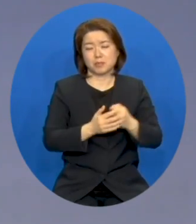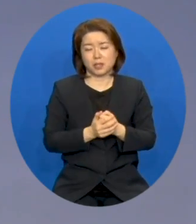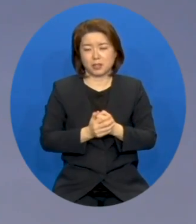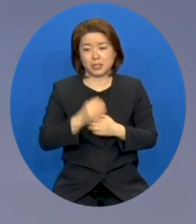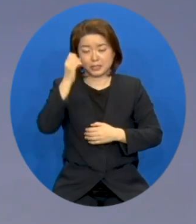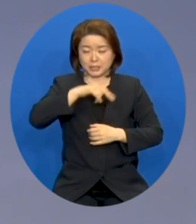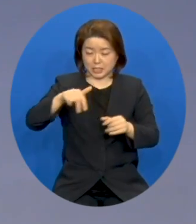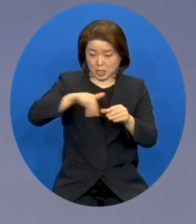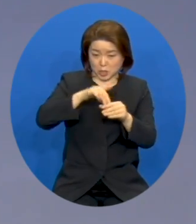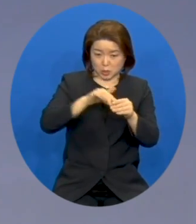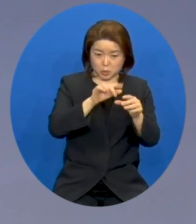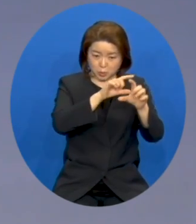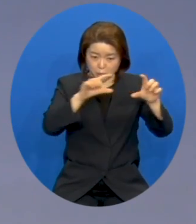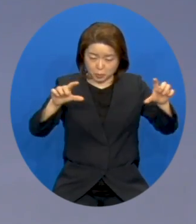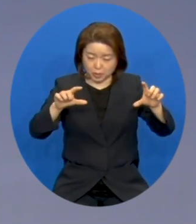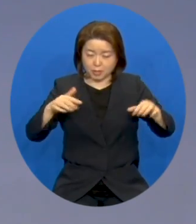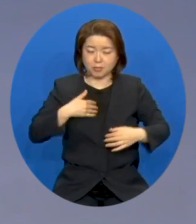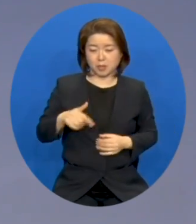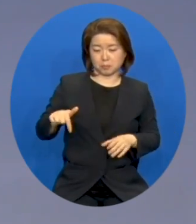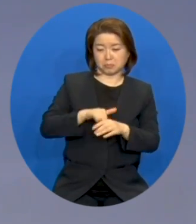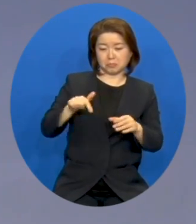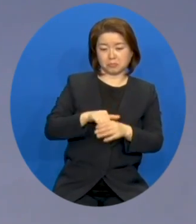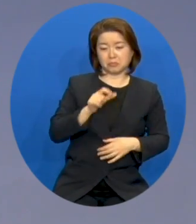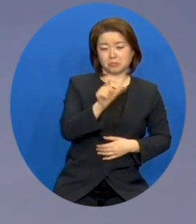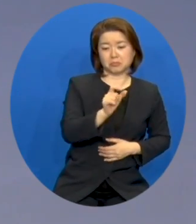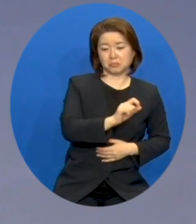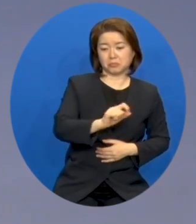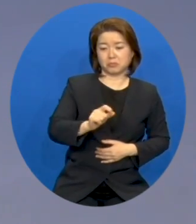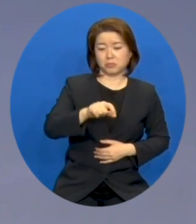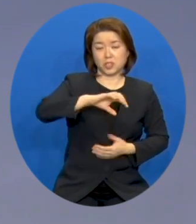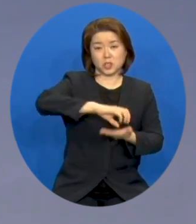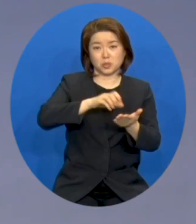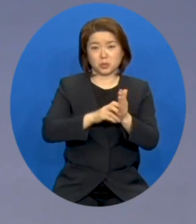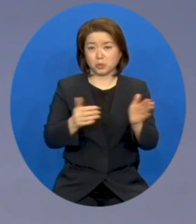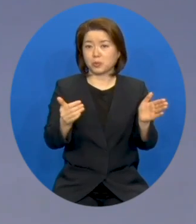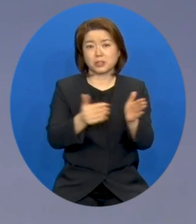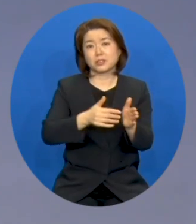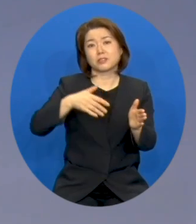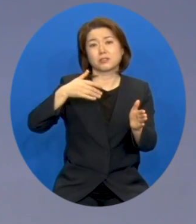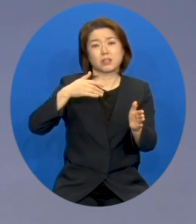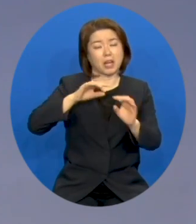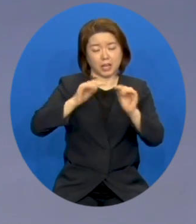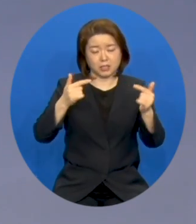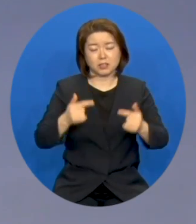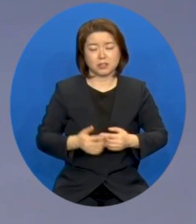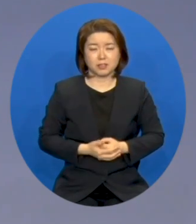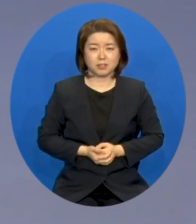안에 기독교인이다 이렇게 쓴 정도로 끝난 게 아니라는 것입니다.